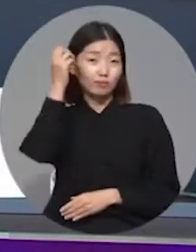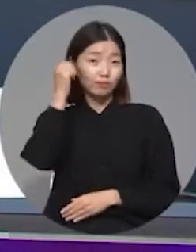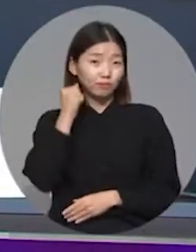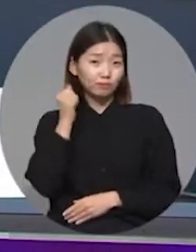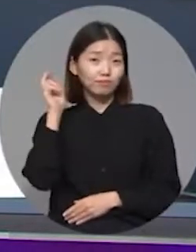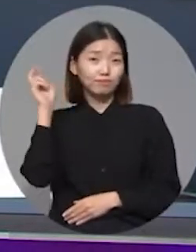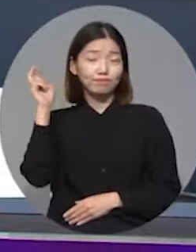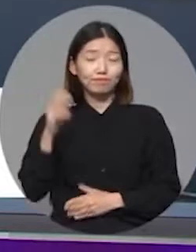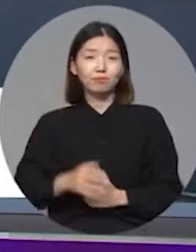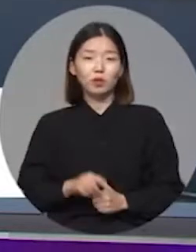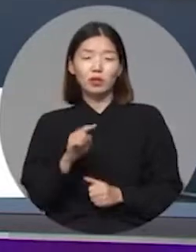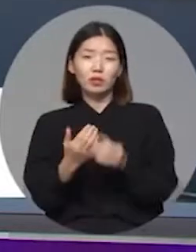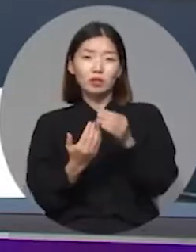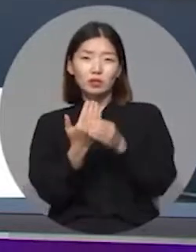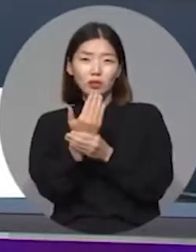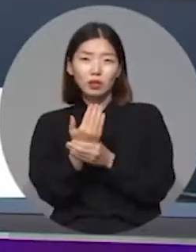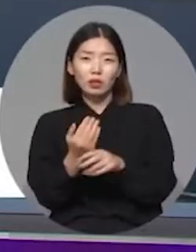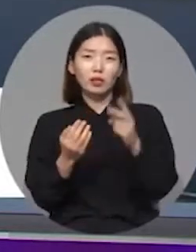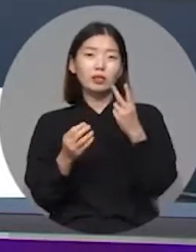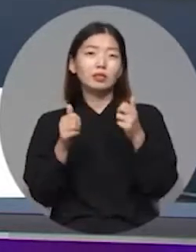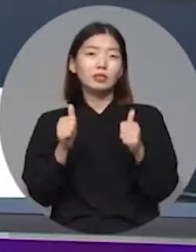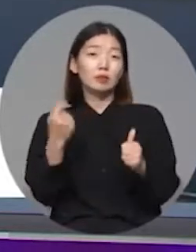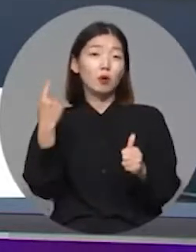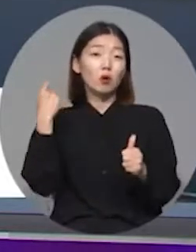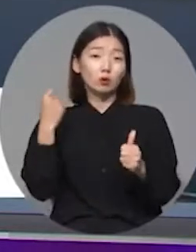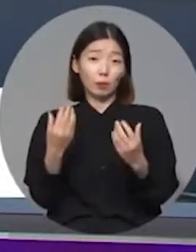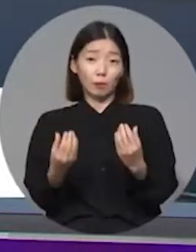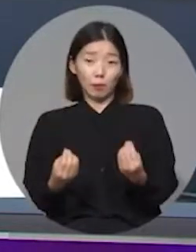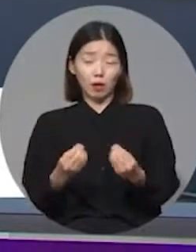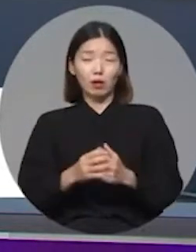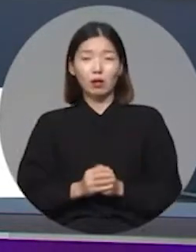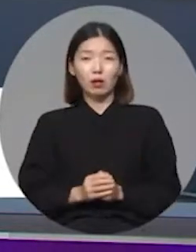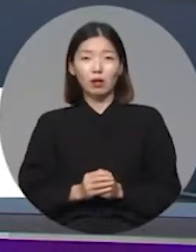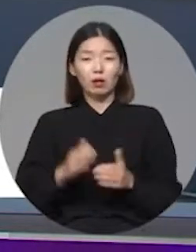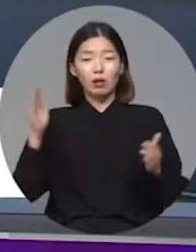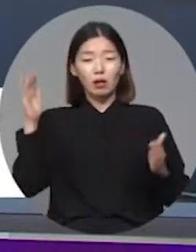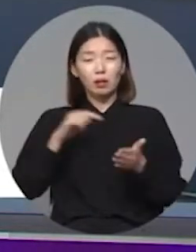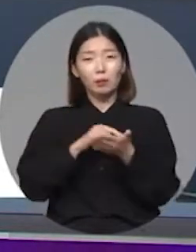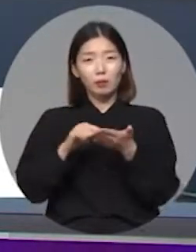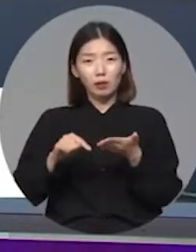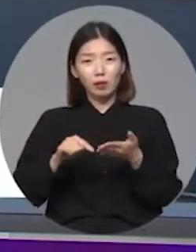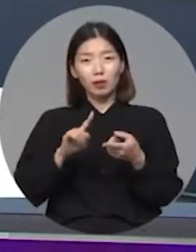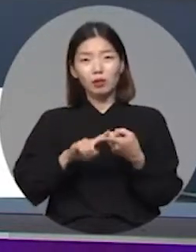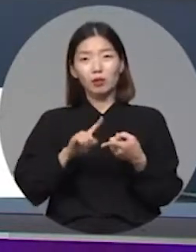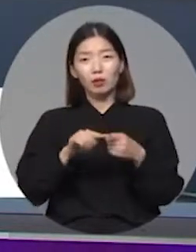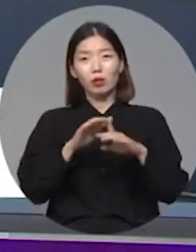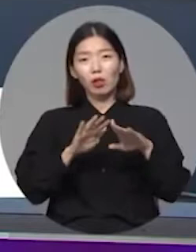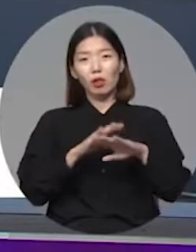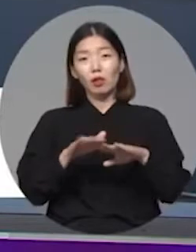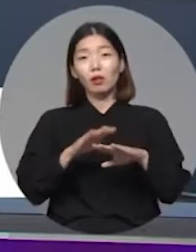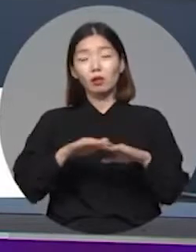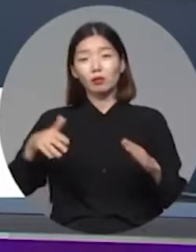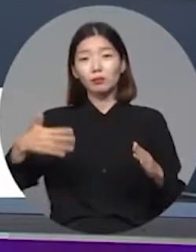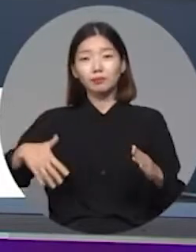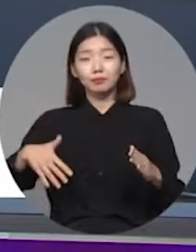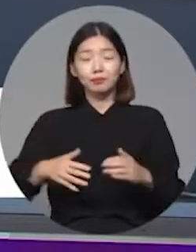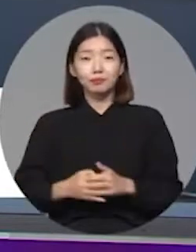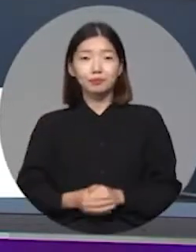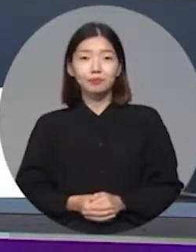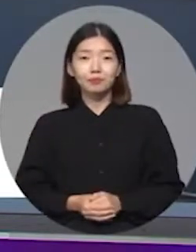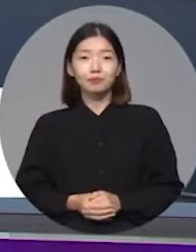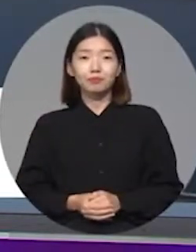기억하실 겁니다. 이 사건의 2심 재판이 어제 마무리됐는데 학생들의 피해는 아직까지 해결되지 않은